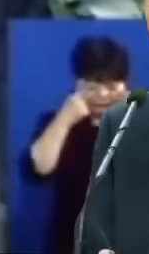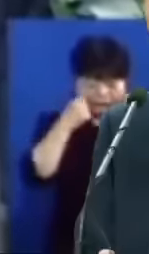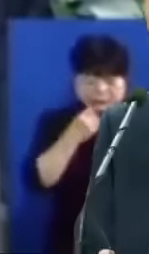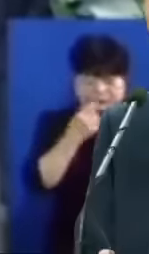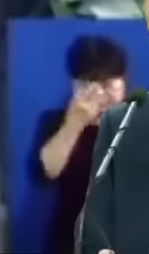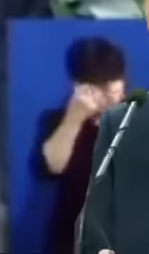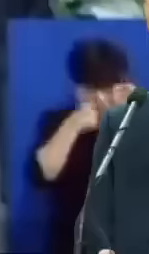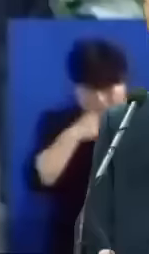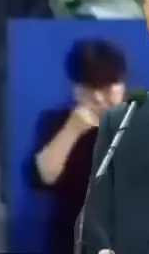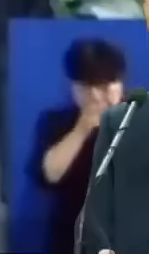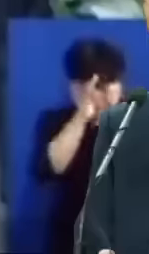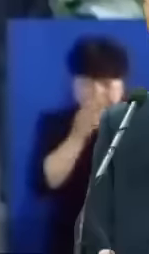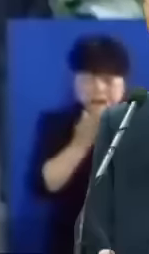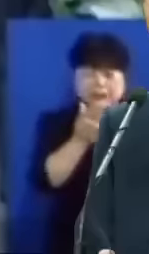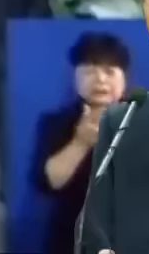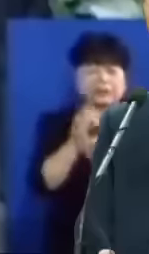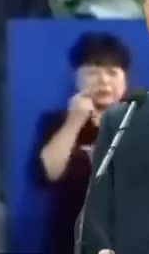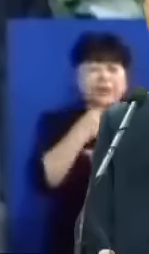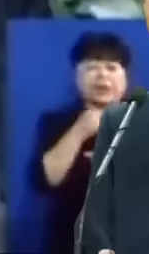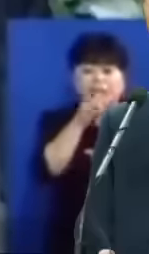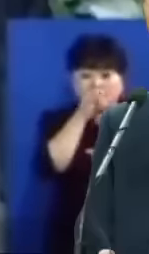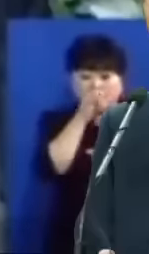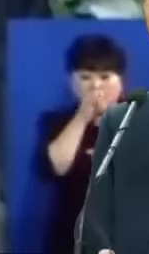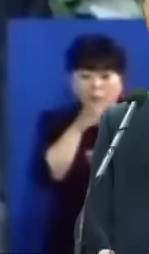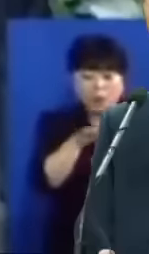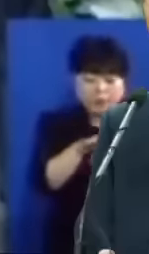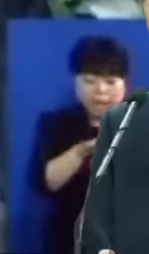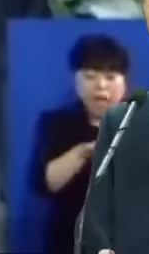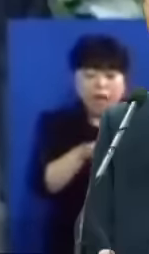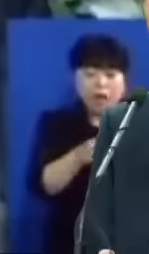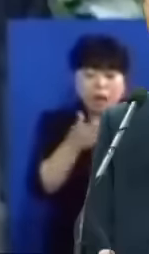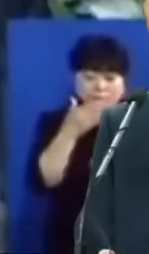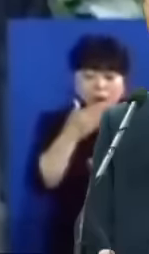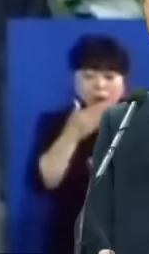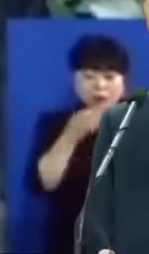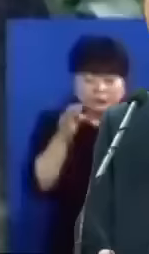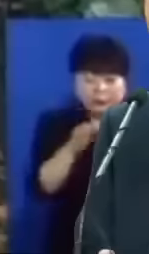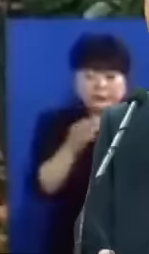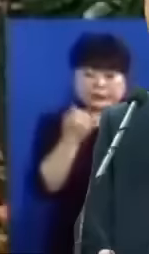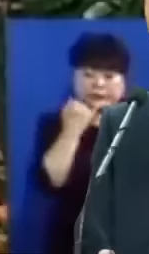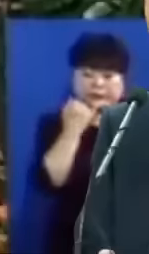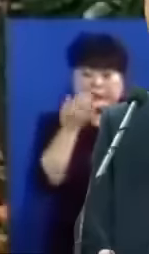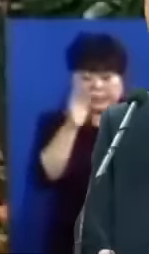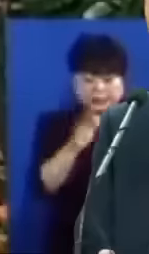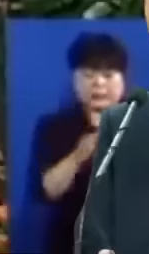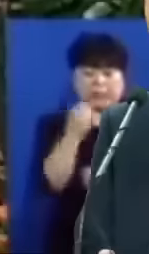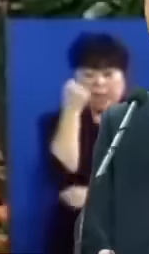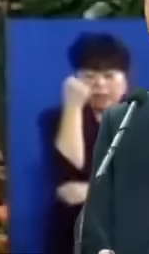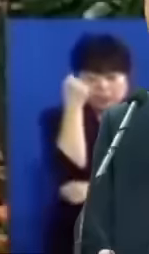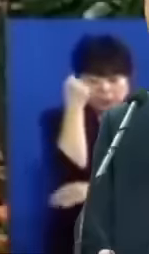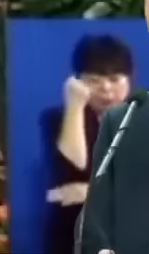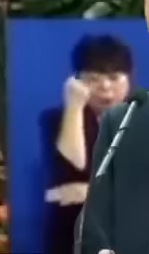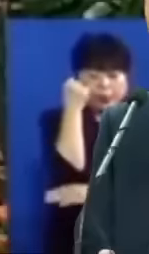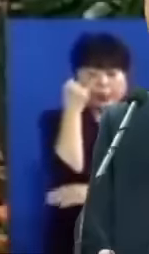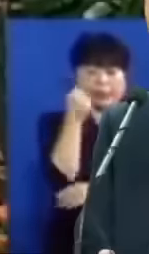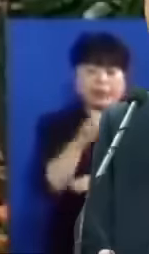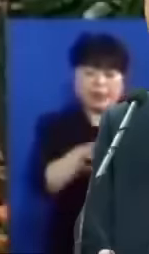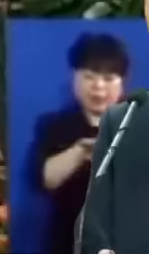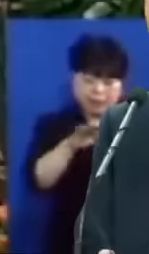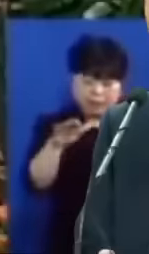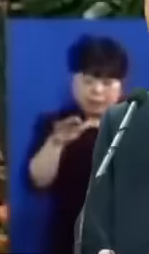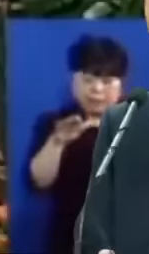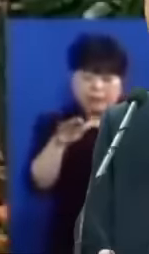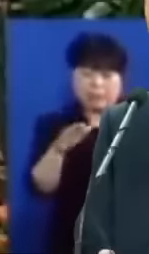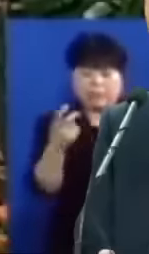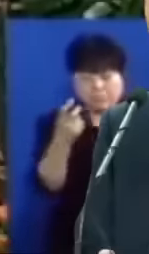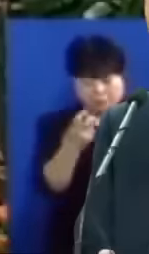사람들이 많이 있습니다. 약물로도 일시적인 치료의 효과가 있으나 근본적인